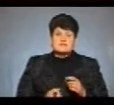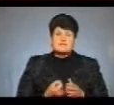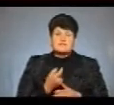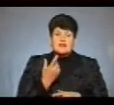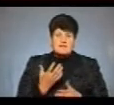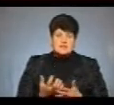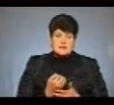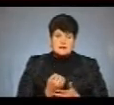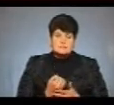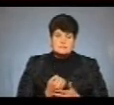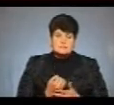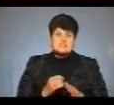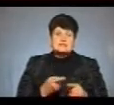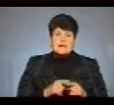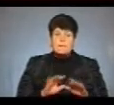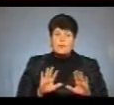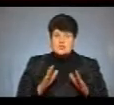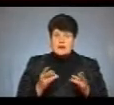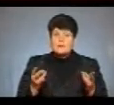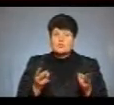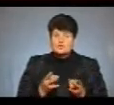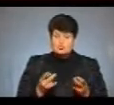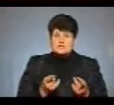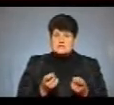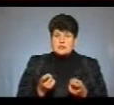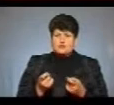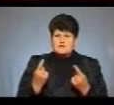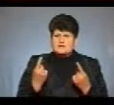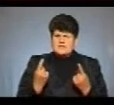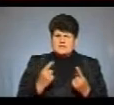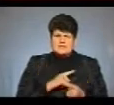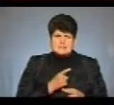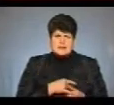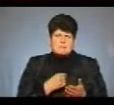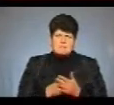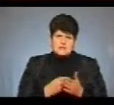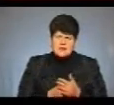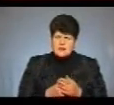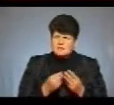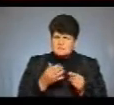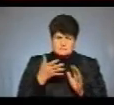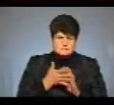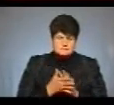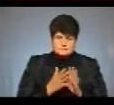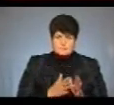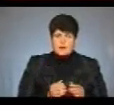Тобто це така подія, яка потребує залучення великих сил, матеріального ресурсів.